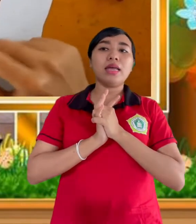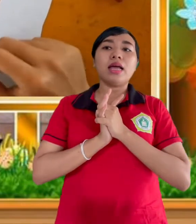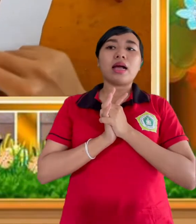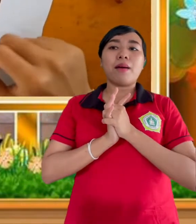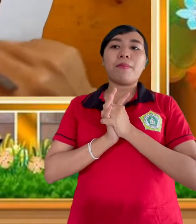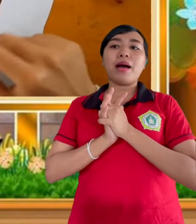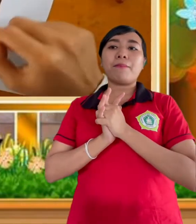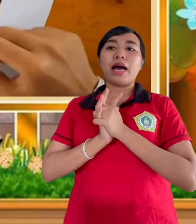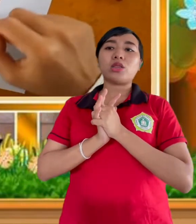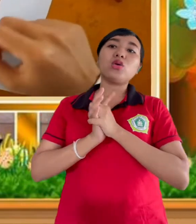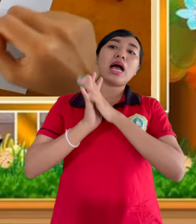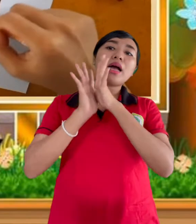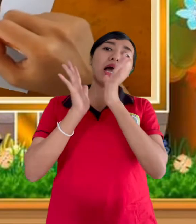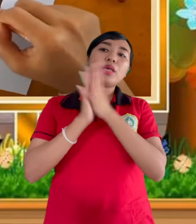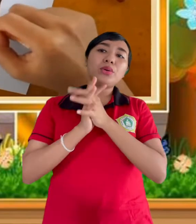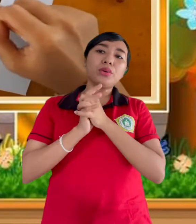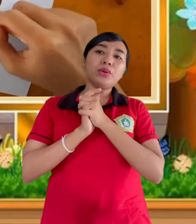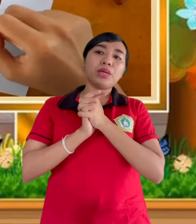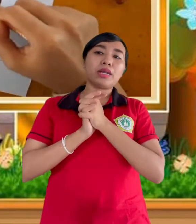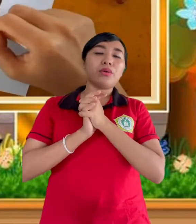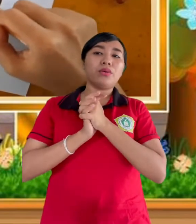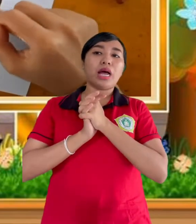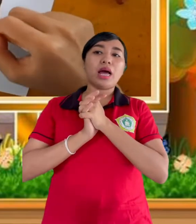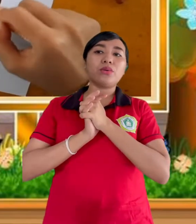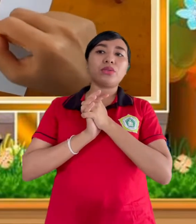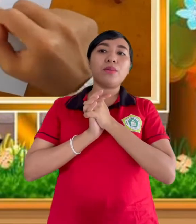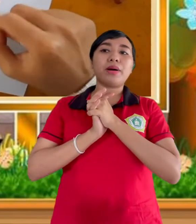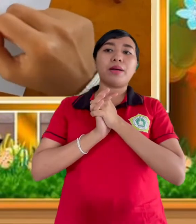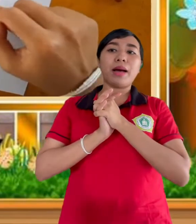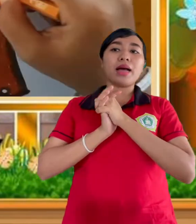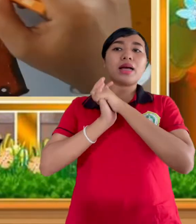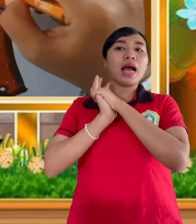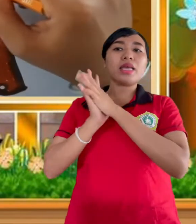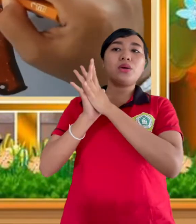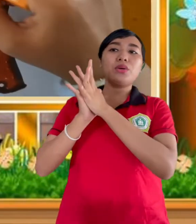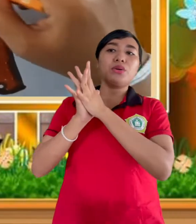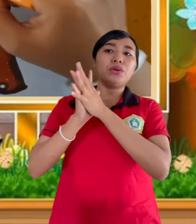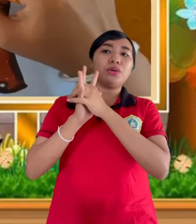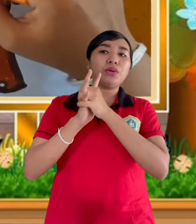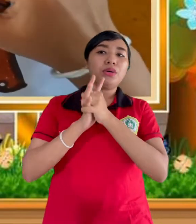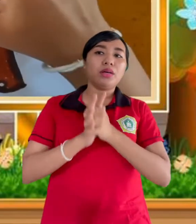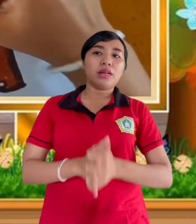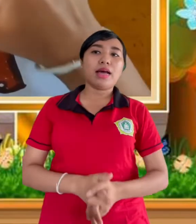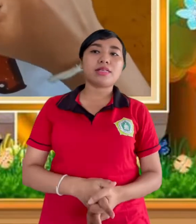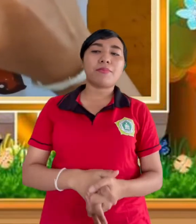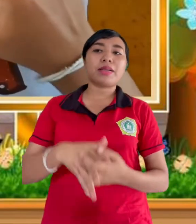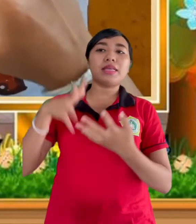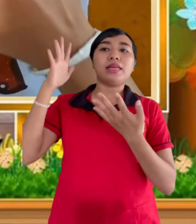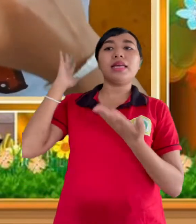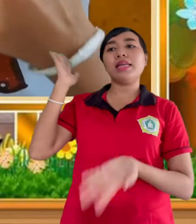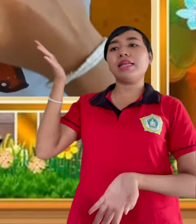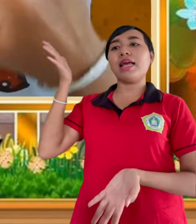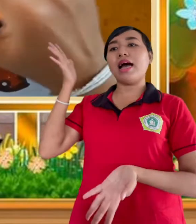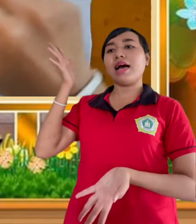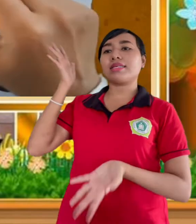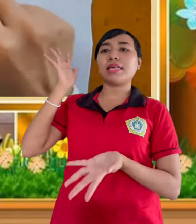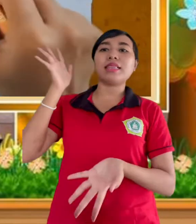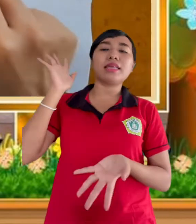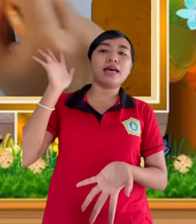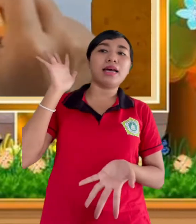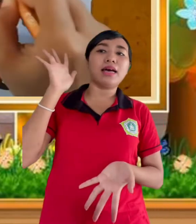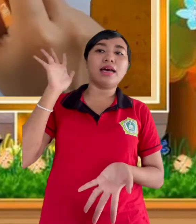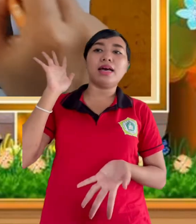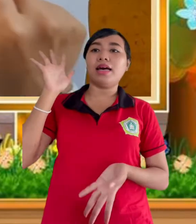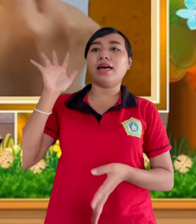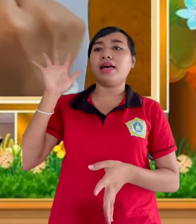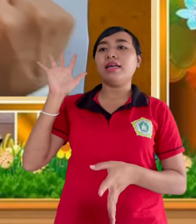mewarnai kapak Pak Tukang Kayu yang digunakan untuk menebang kayu. Nah, seperti ini dia